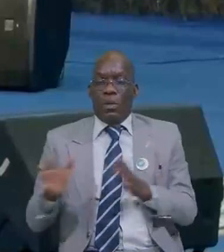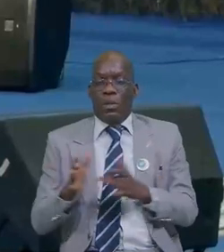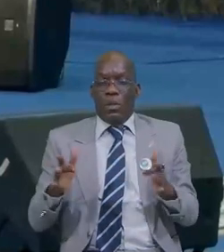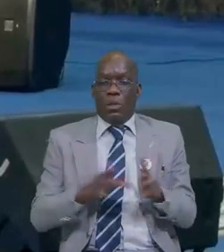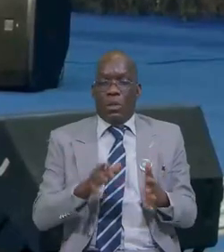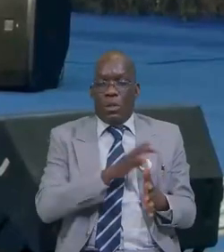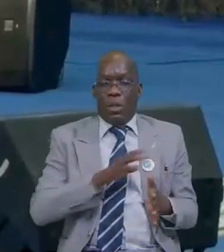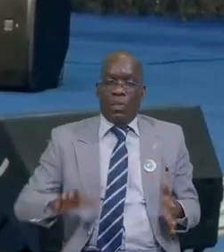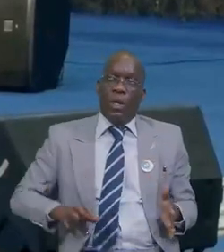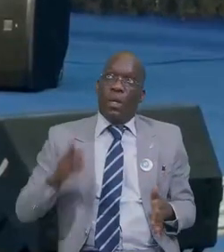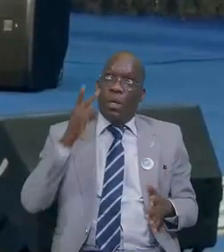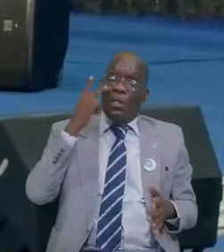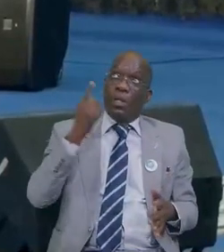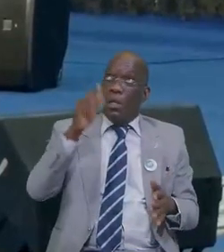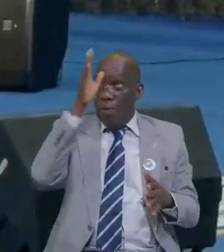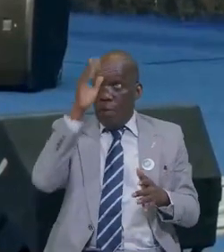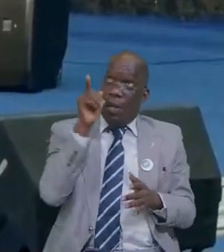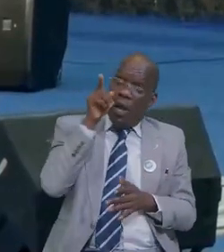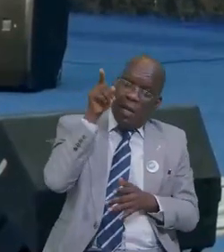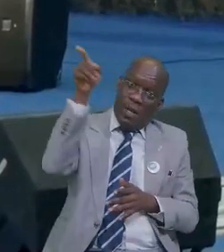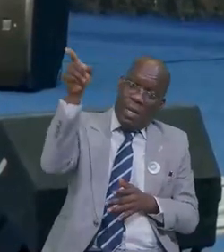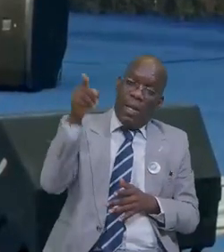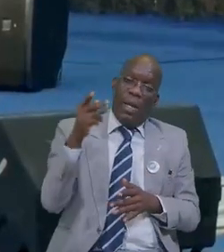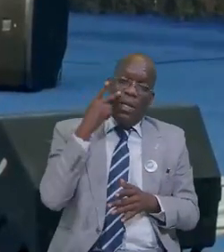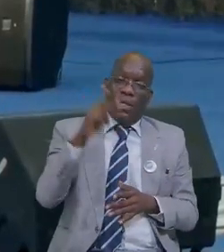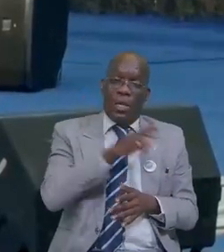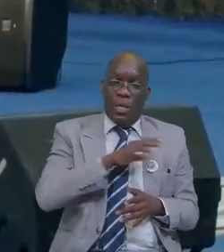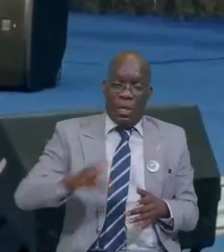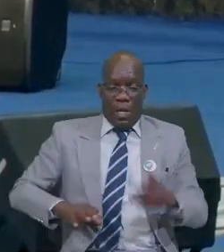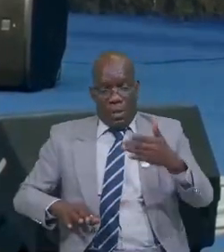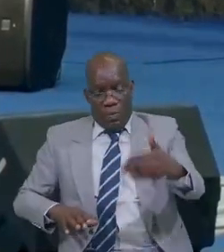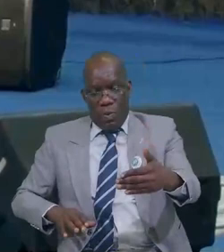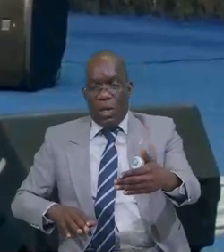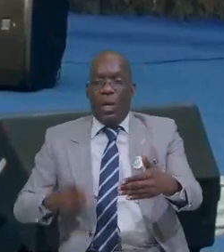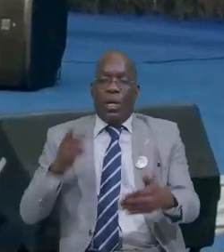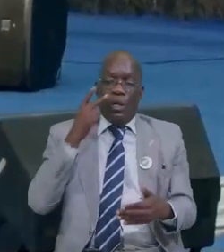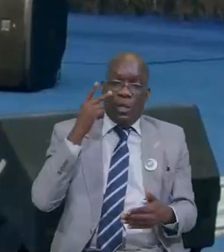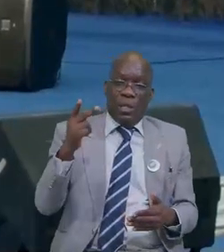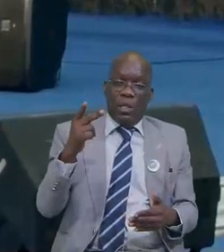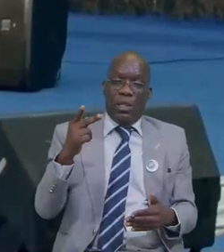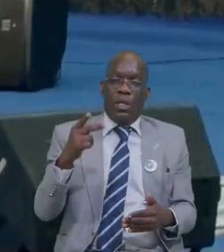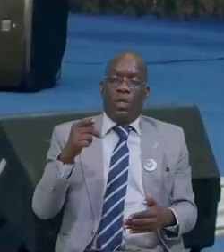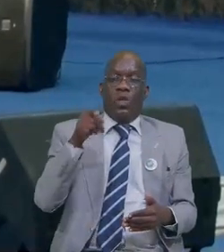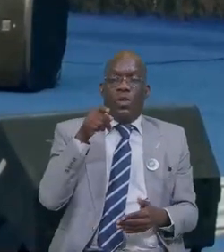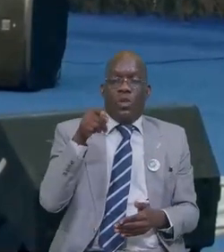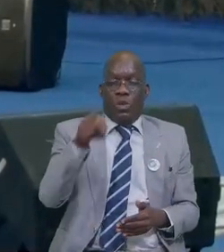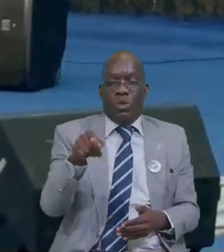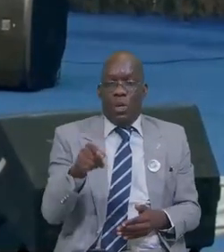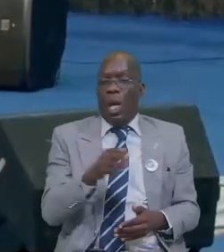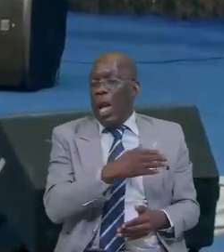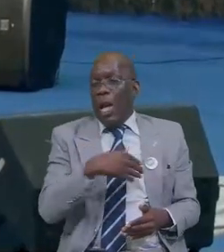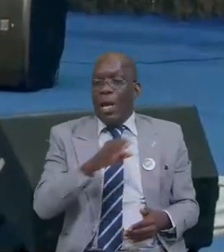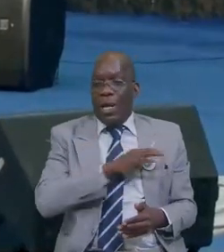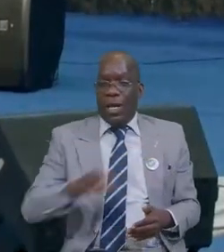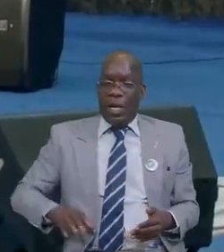La victoire par notre Seigneur Jésus-Christ, voyez le Père, Christ Jésus, et toi tu es là, et le Christ,